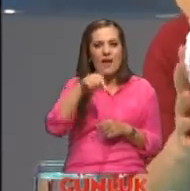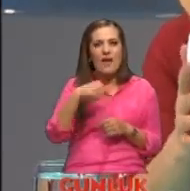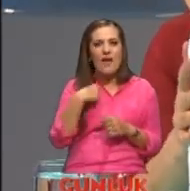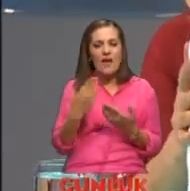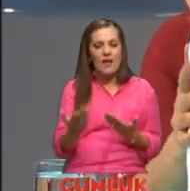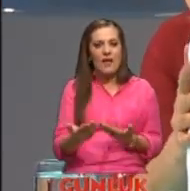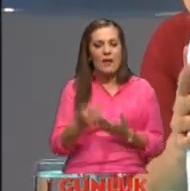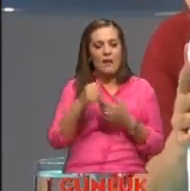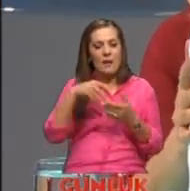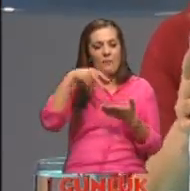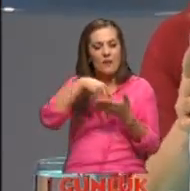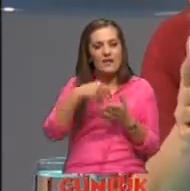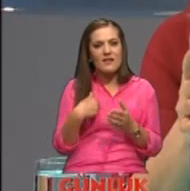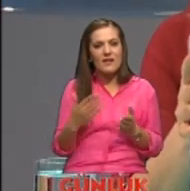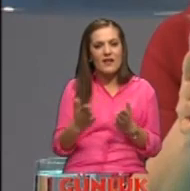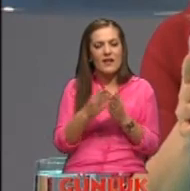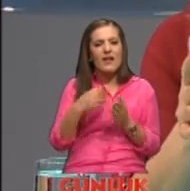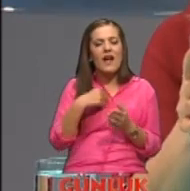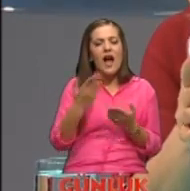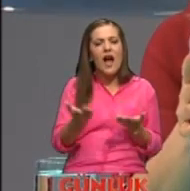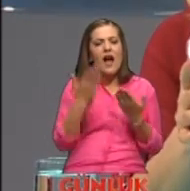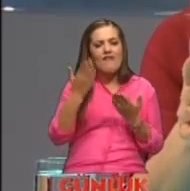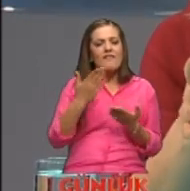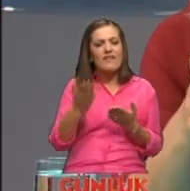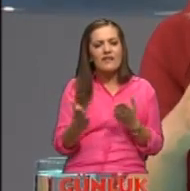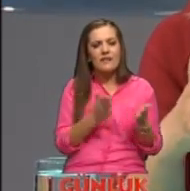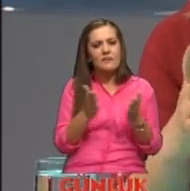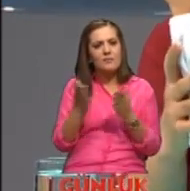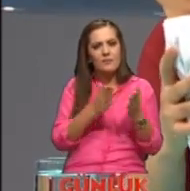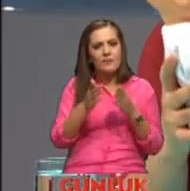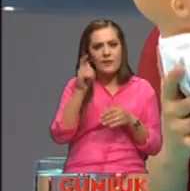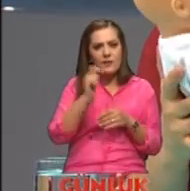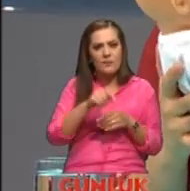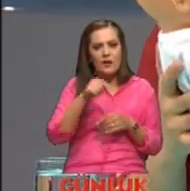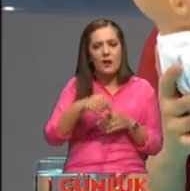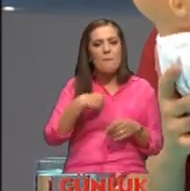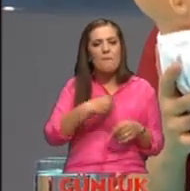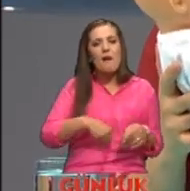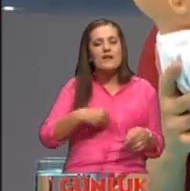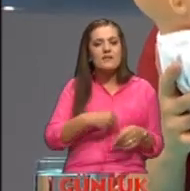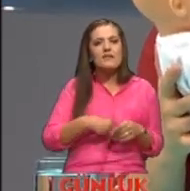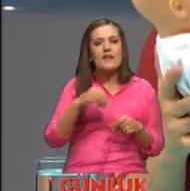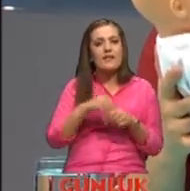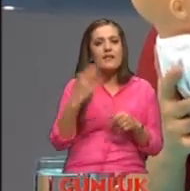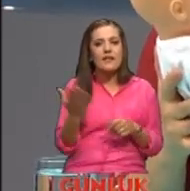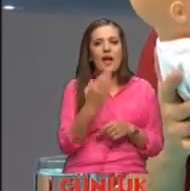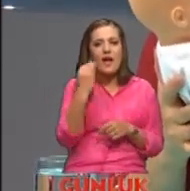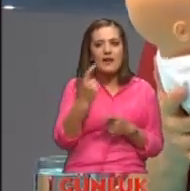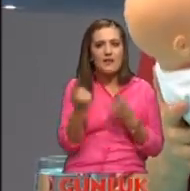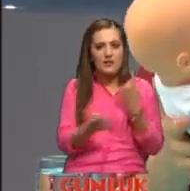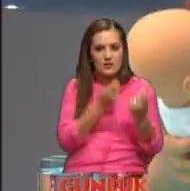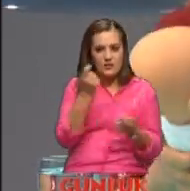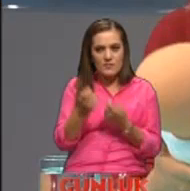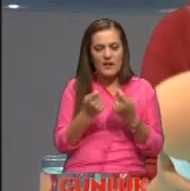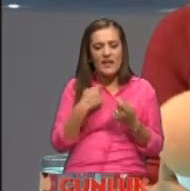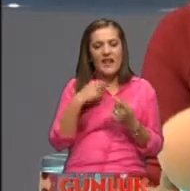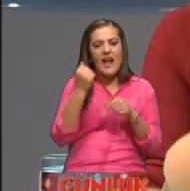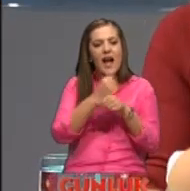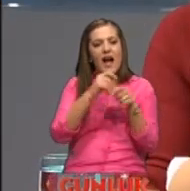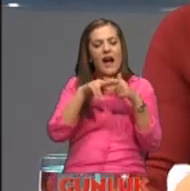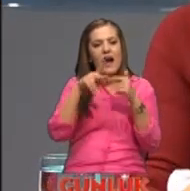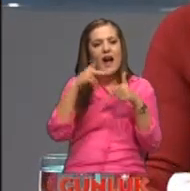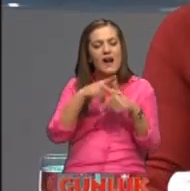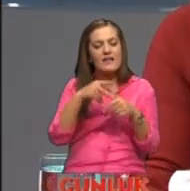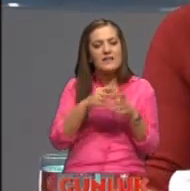şekilde alarak bacağınızın arasına hafif ritmik bir şekilde sallarsanız bağırsak dokusunun daha iyi bir şekilde çalışmasına, gaz